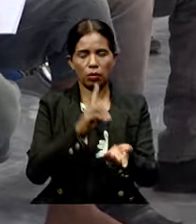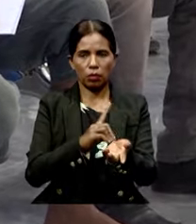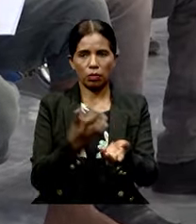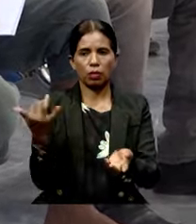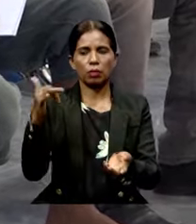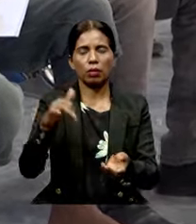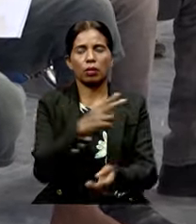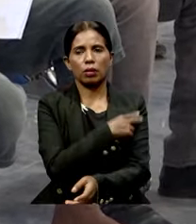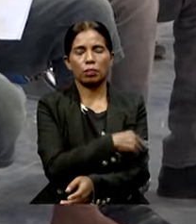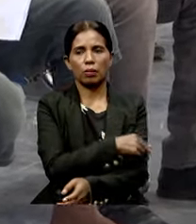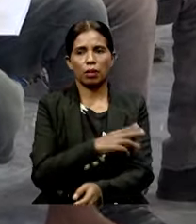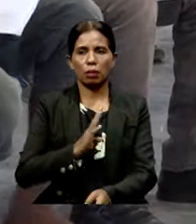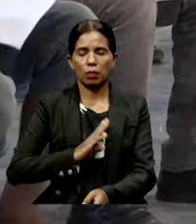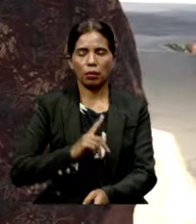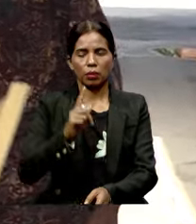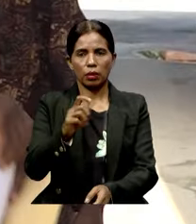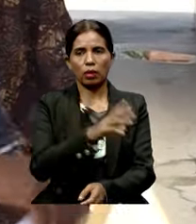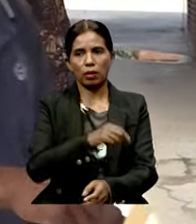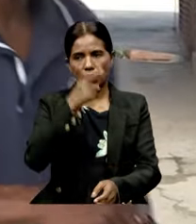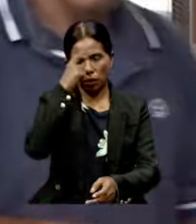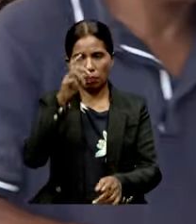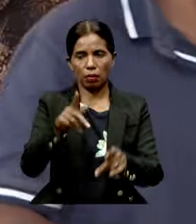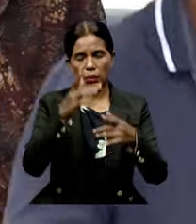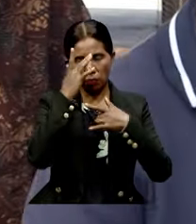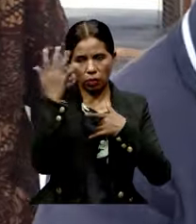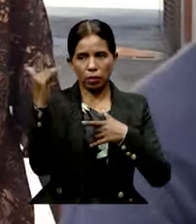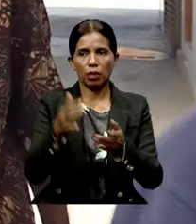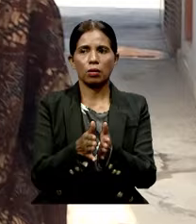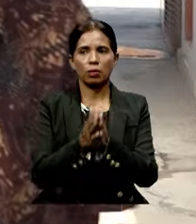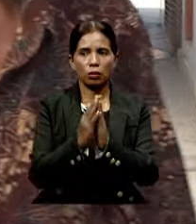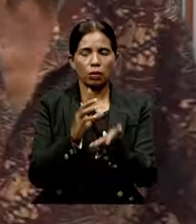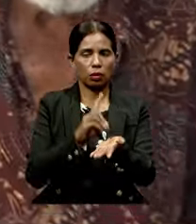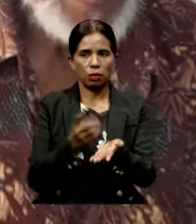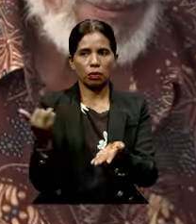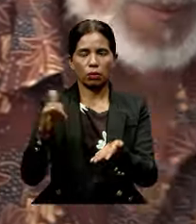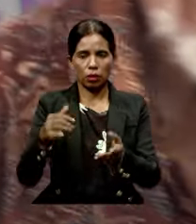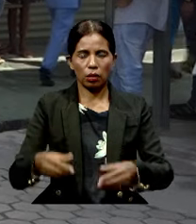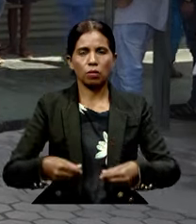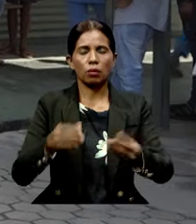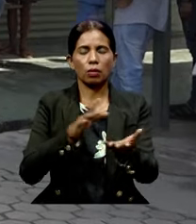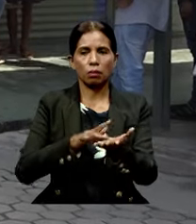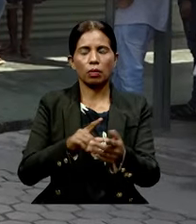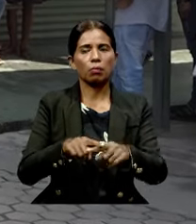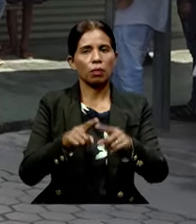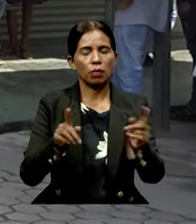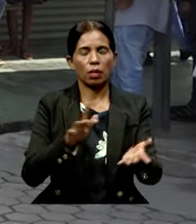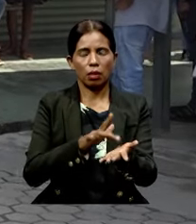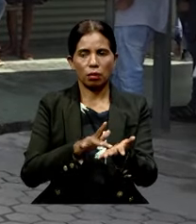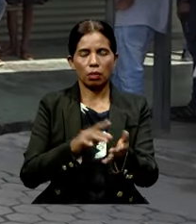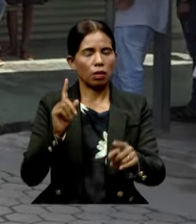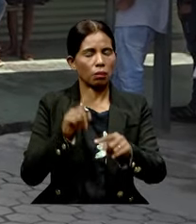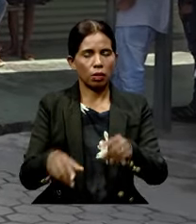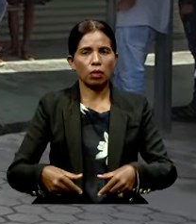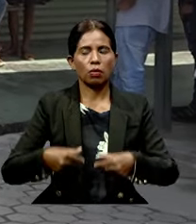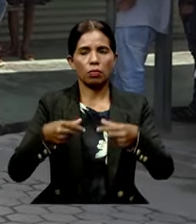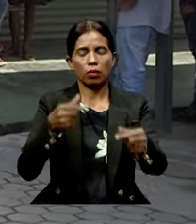saúde e a Clínica Bairupité, tamba paciente Sira exige pessoal saúde e atufo em Muruk, mas bem pessoal saúde e labelefo, tamba